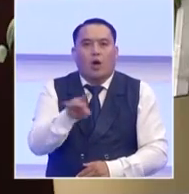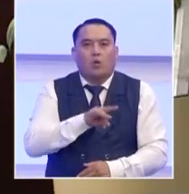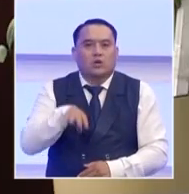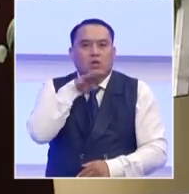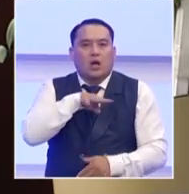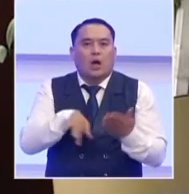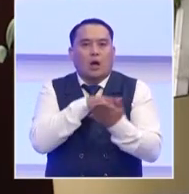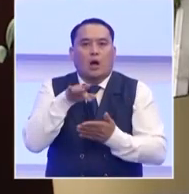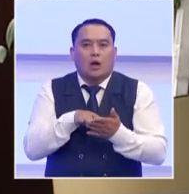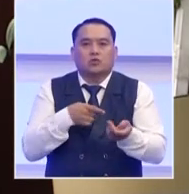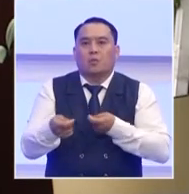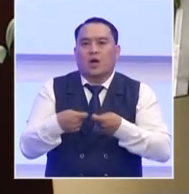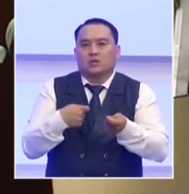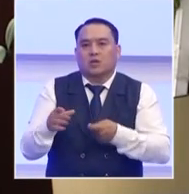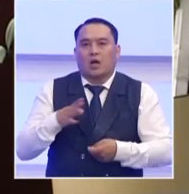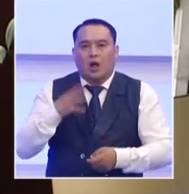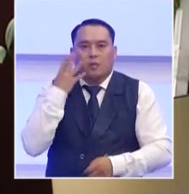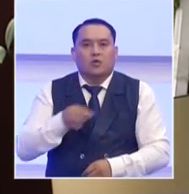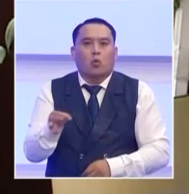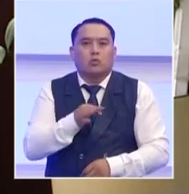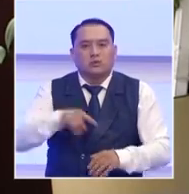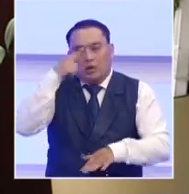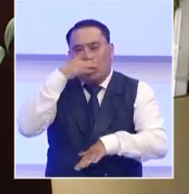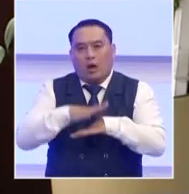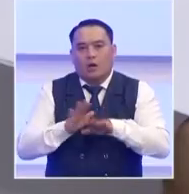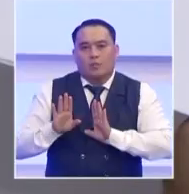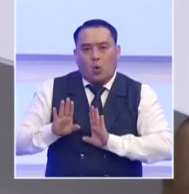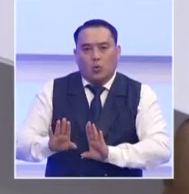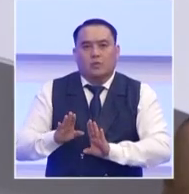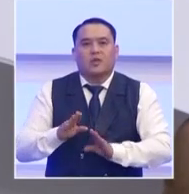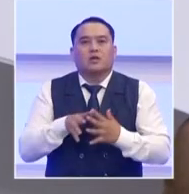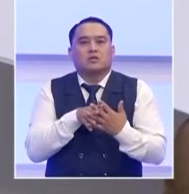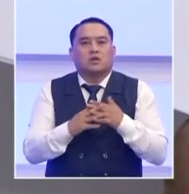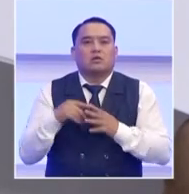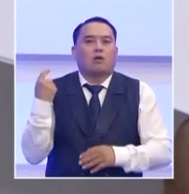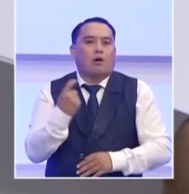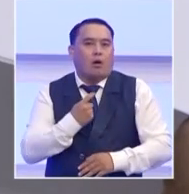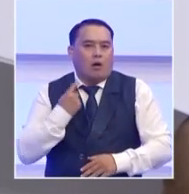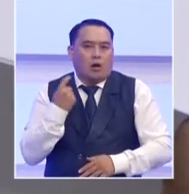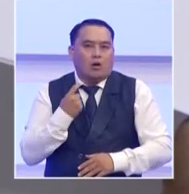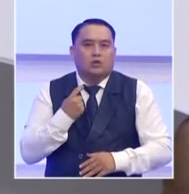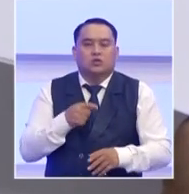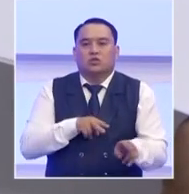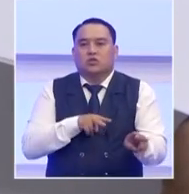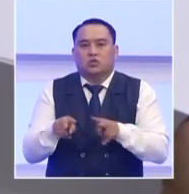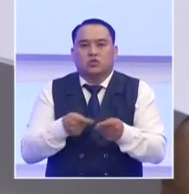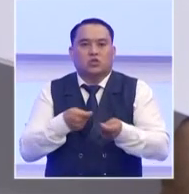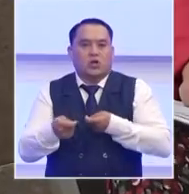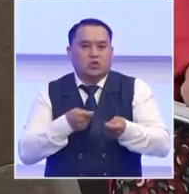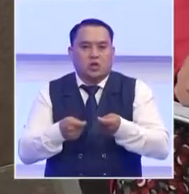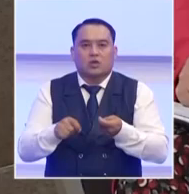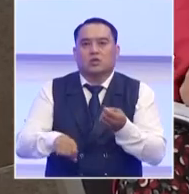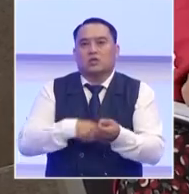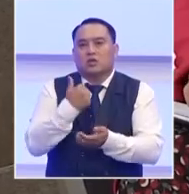аудандары мен Текелі қаласын басқарды. Қазір Алматы облысы әкімінің орынбасары қызметінде агроөнеркәсіп кешеніне жетекшілік етеді.